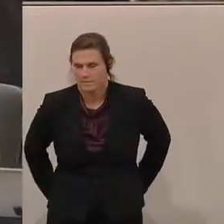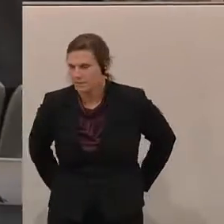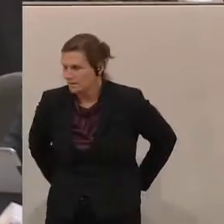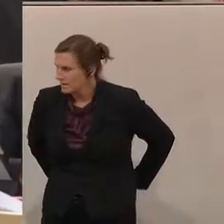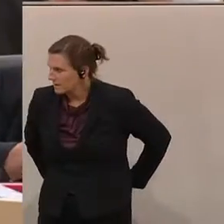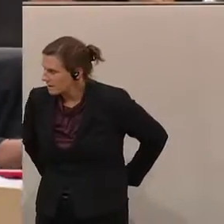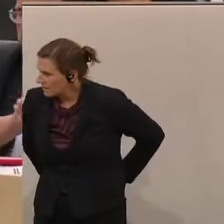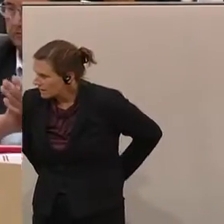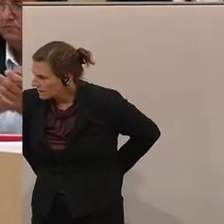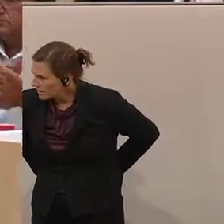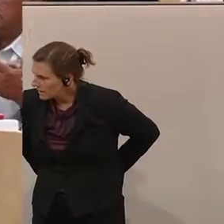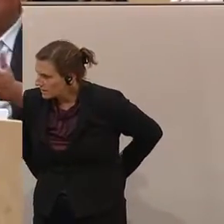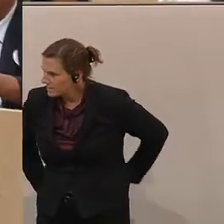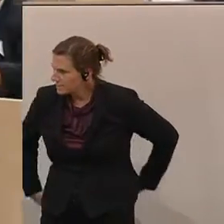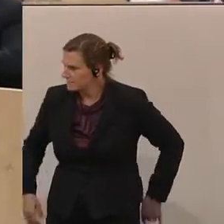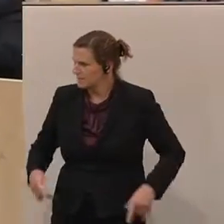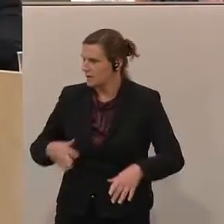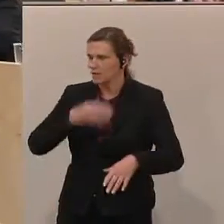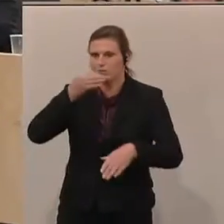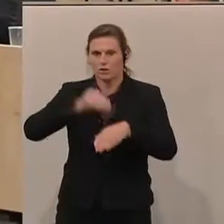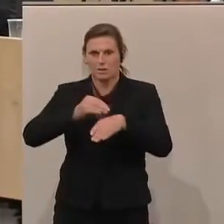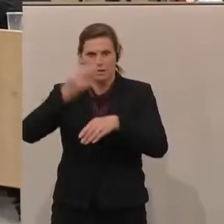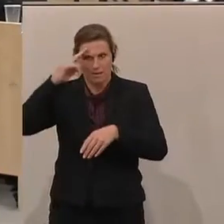und ebenfalls von der SPÖ. Gewählter Abgeordneter